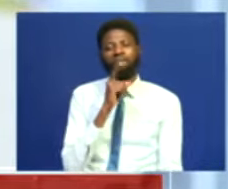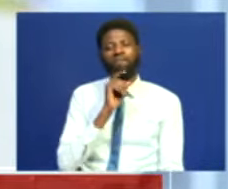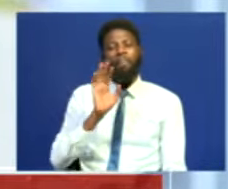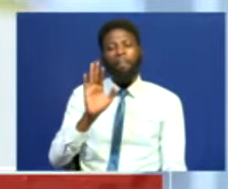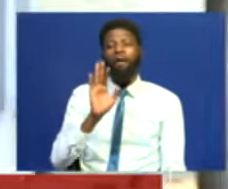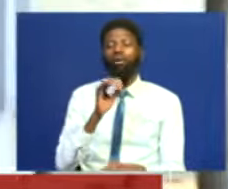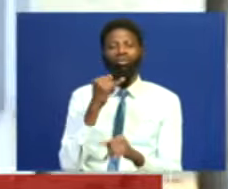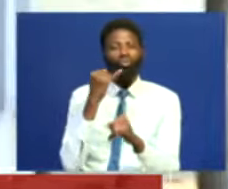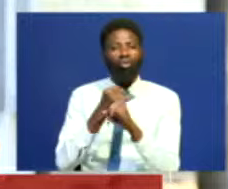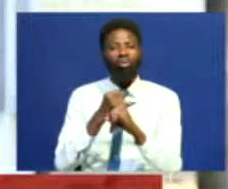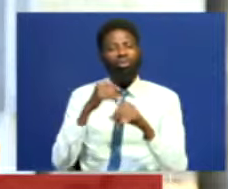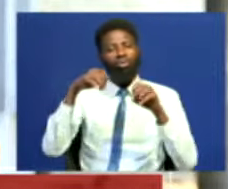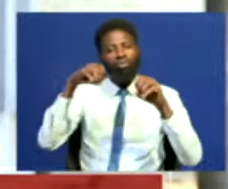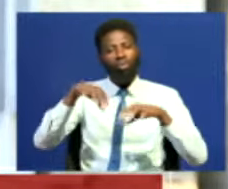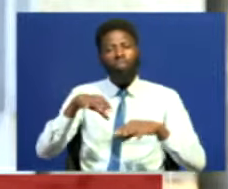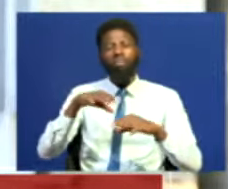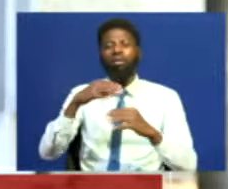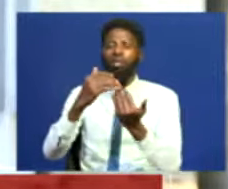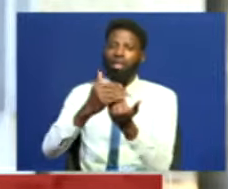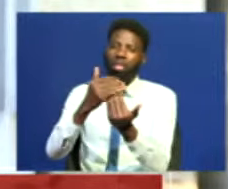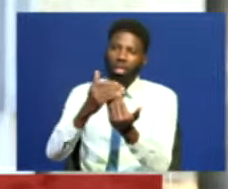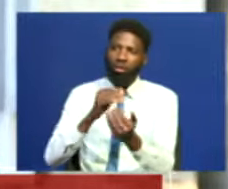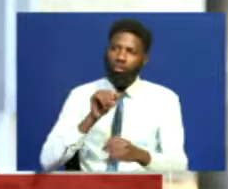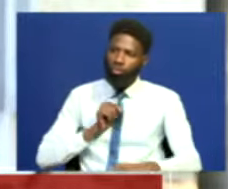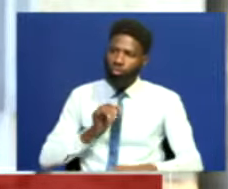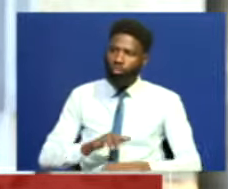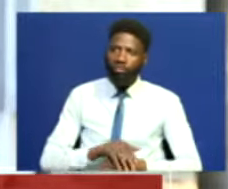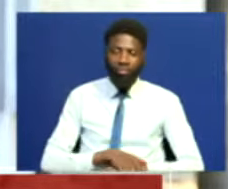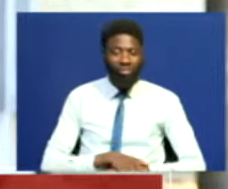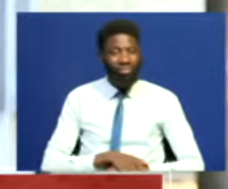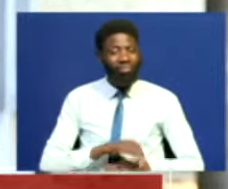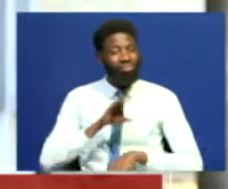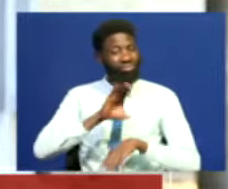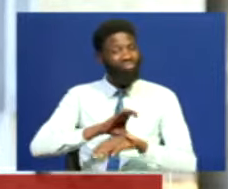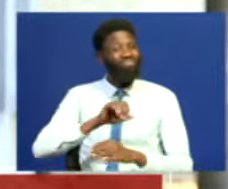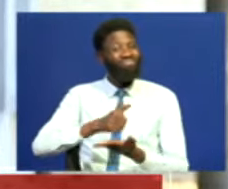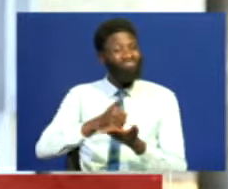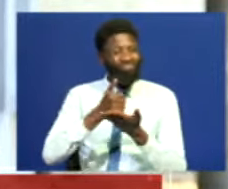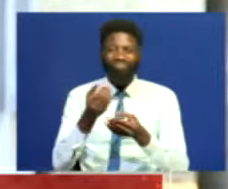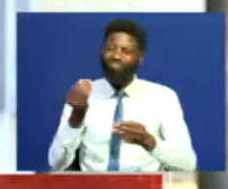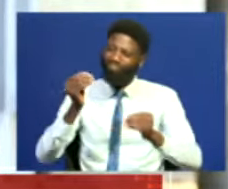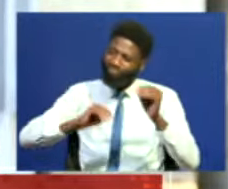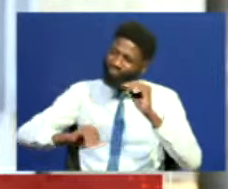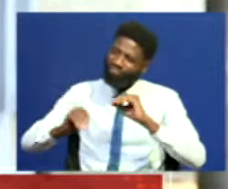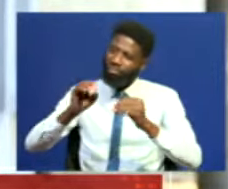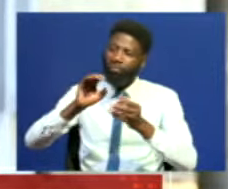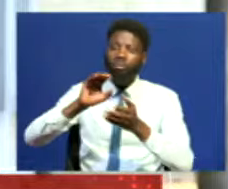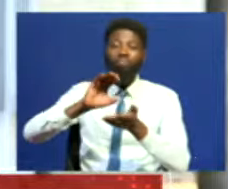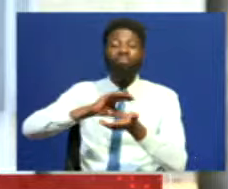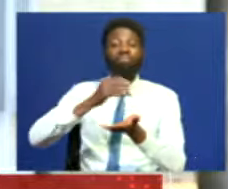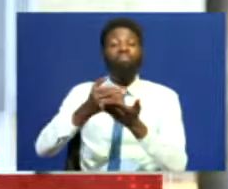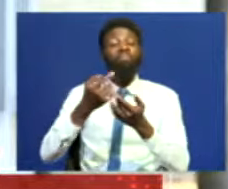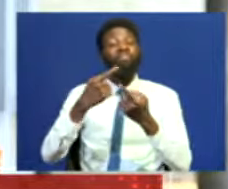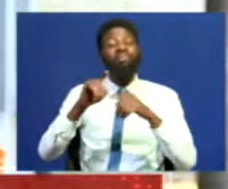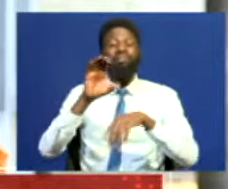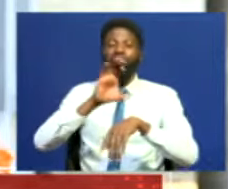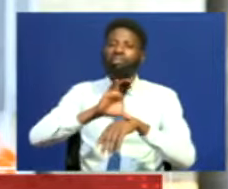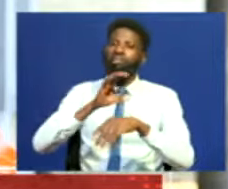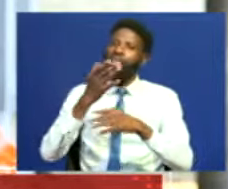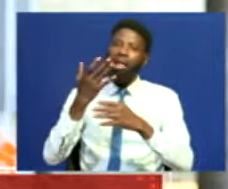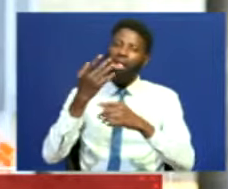kumshughulikia bintiye. The church has played a big part in looking for funds, but the church is already exhausted because of the